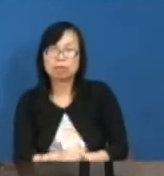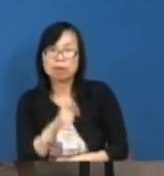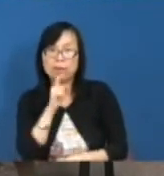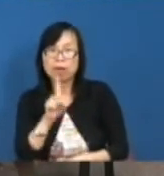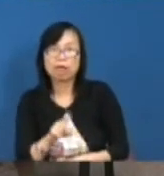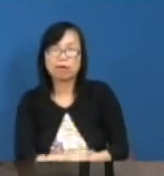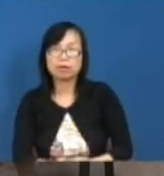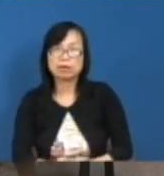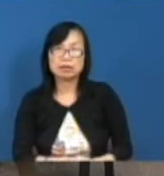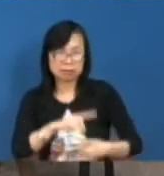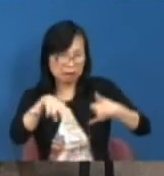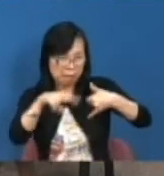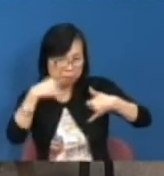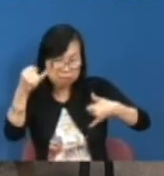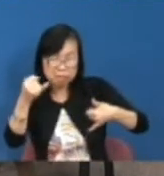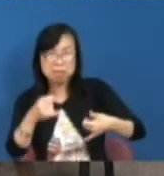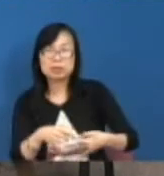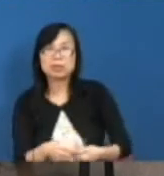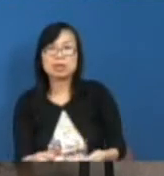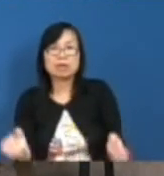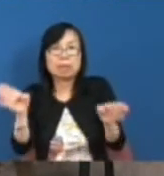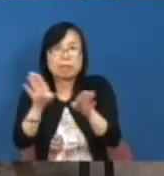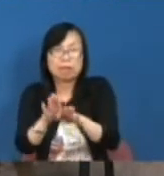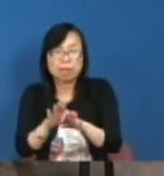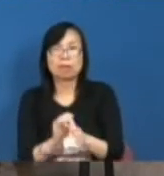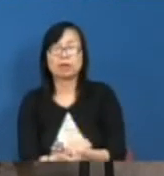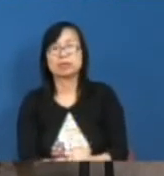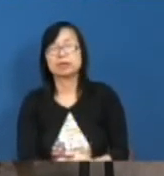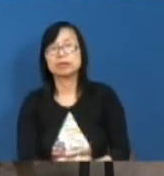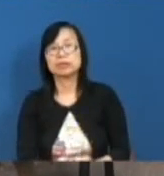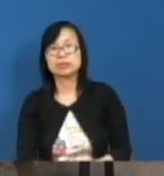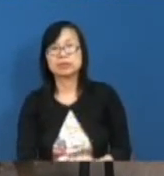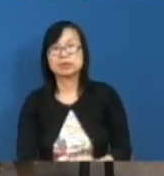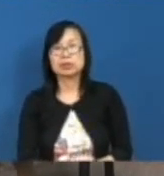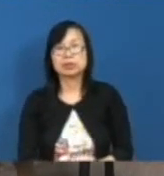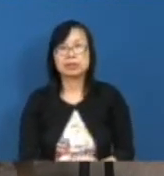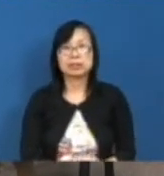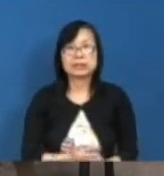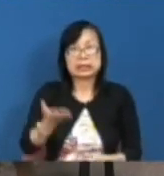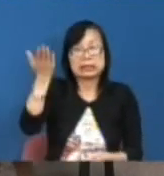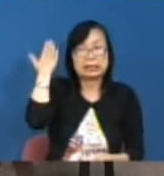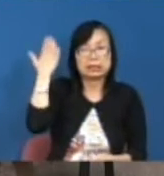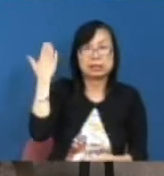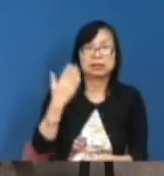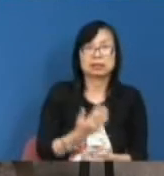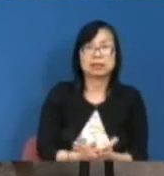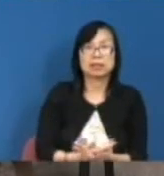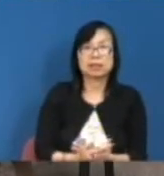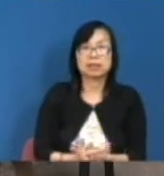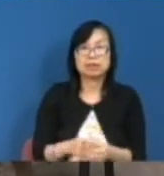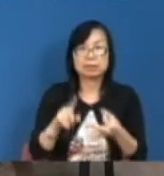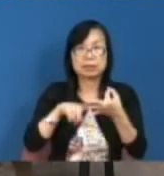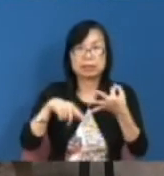他清查，查不到，蓋蓋子。那他上一手就叫李長春，就